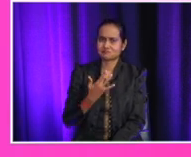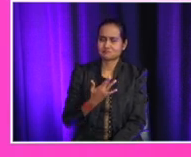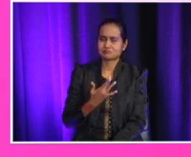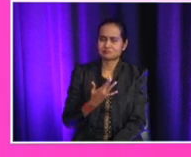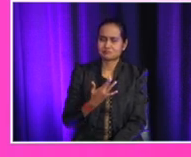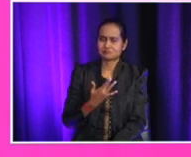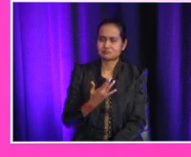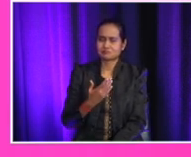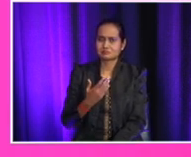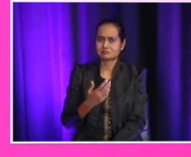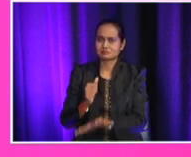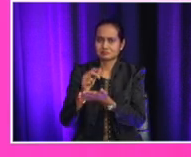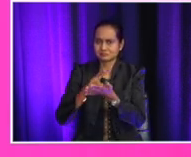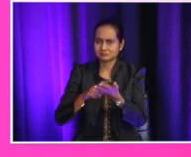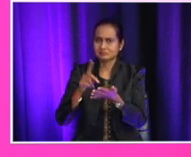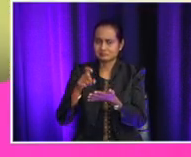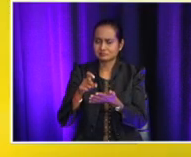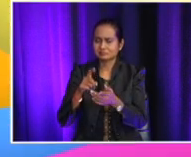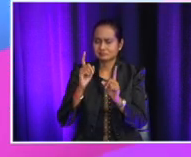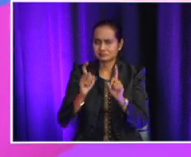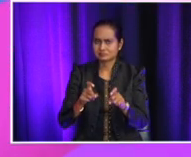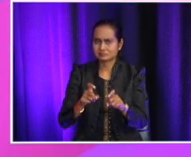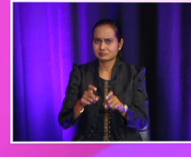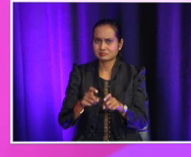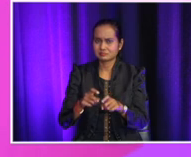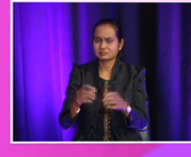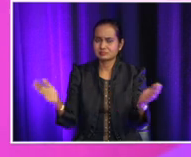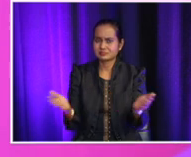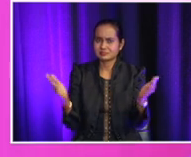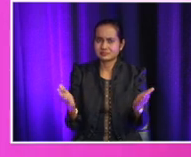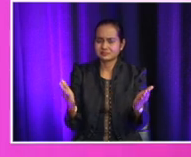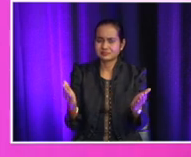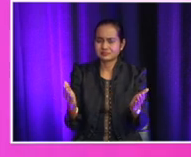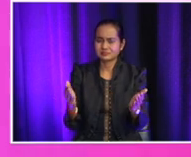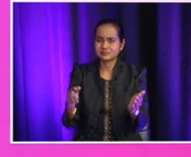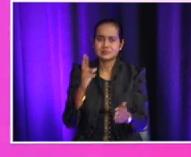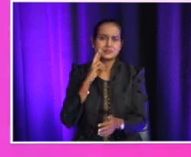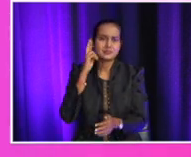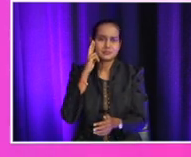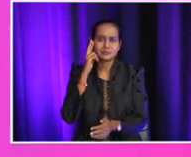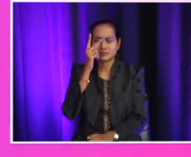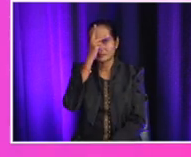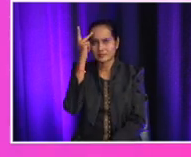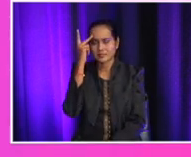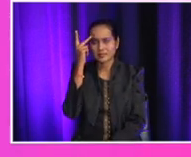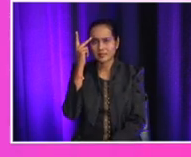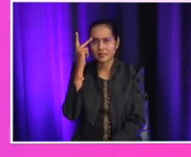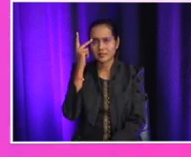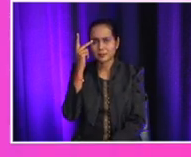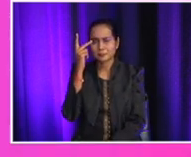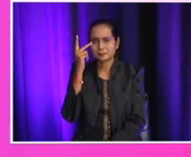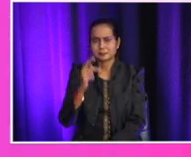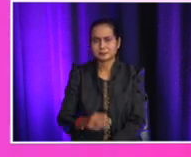amalan membaca untuk dipupuk dalam kalangan remaja juga sebab seseorang boleh jadi